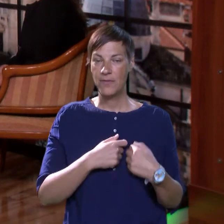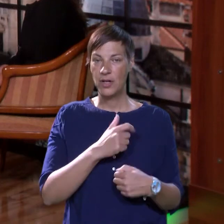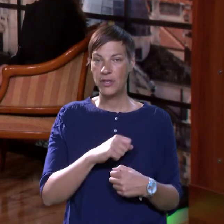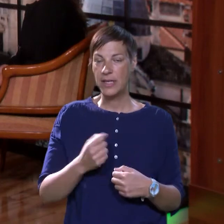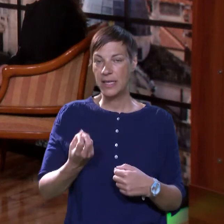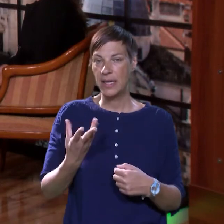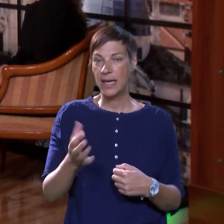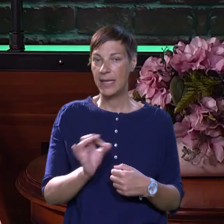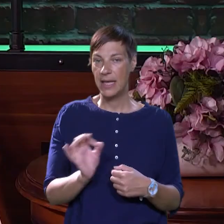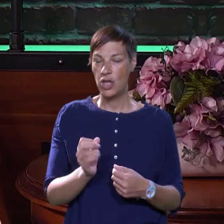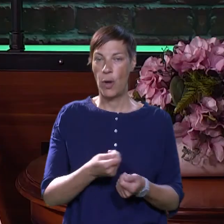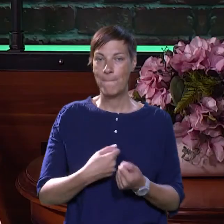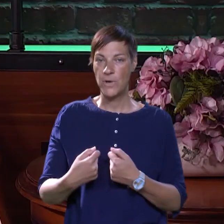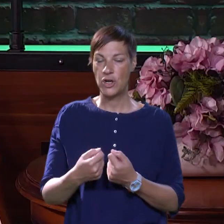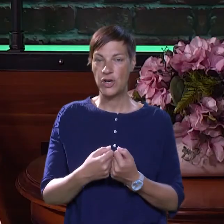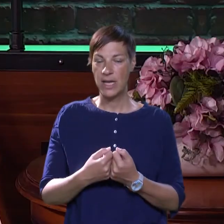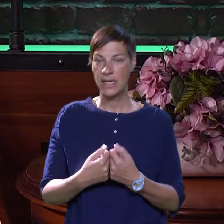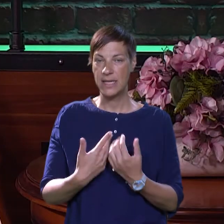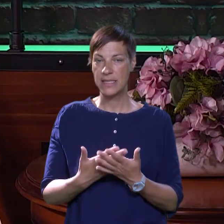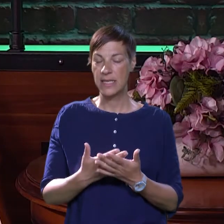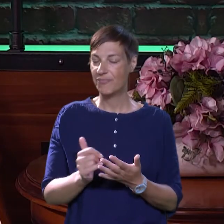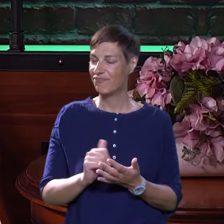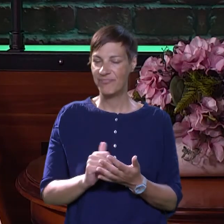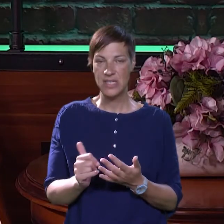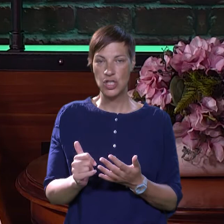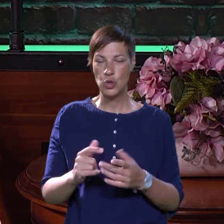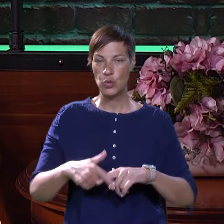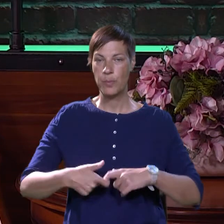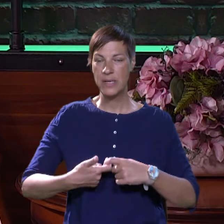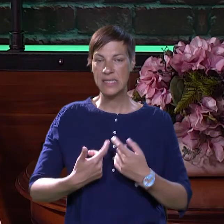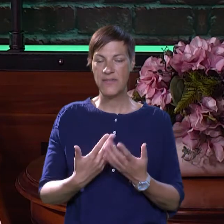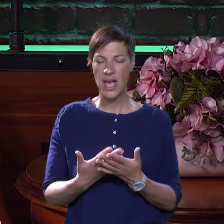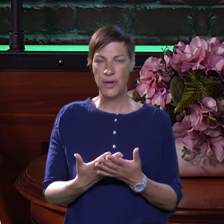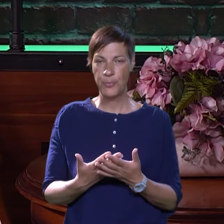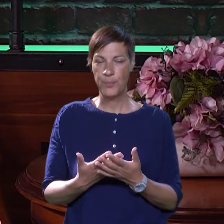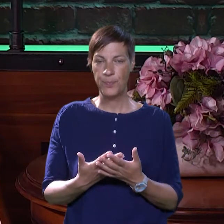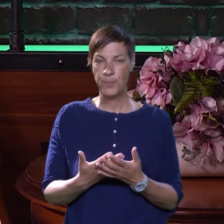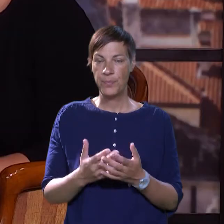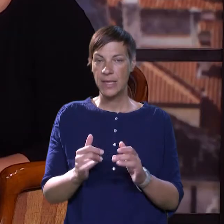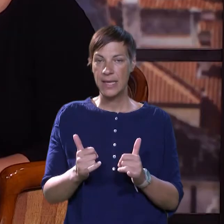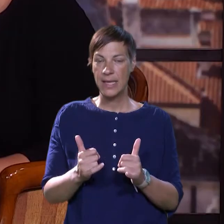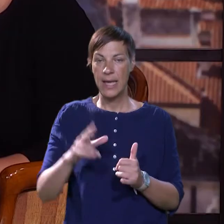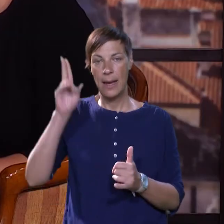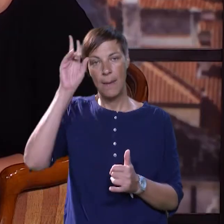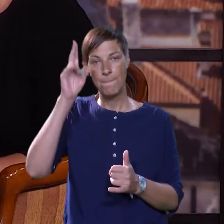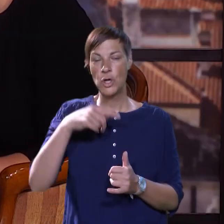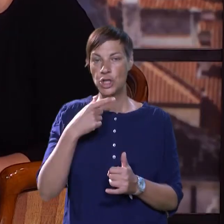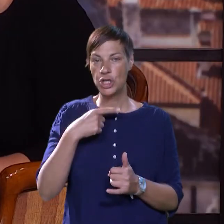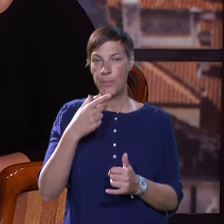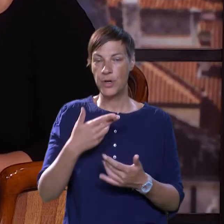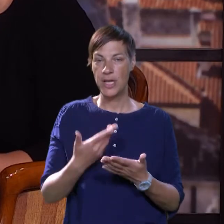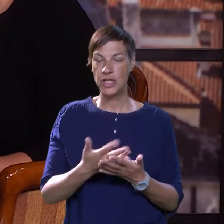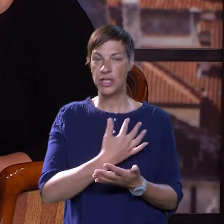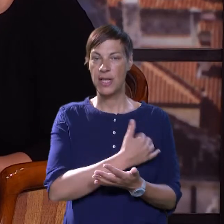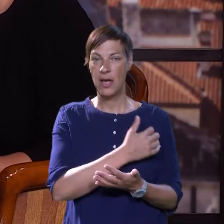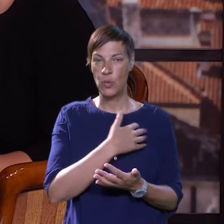volontiranje, kad je dobro organizirano, je stvarno jedan fenomen u kojem svi dobivaju. Je li mi zapravo možemo reći da